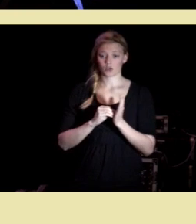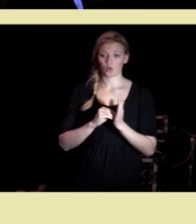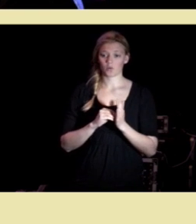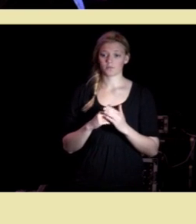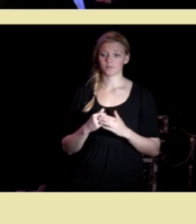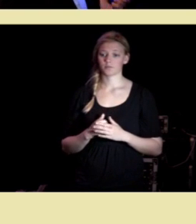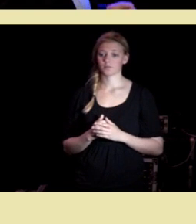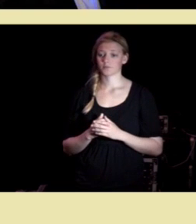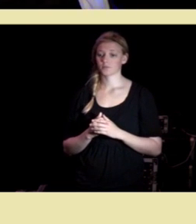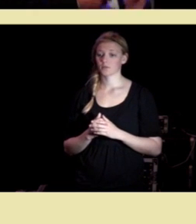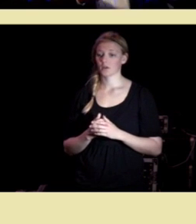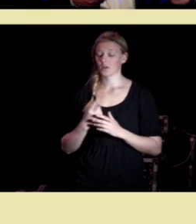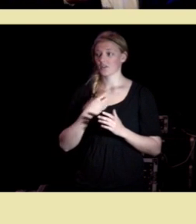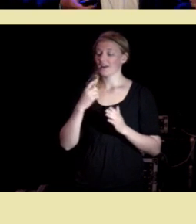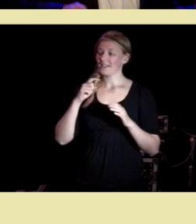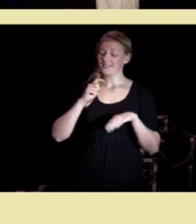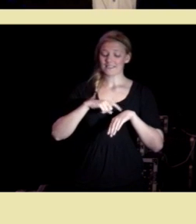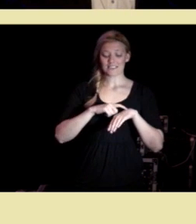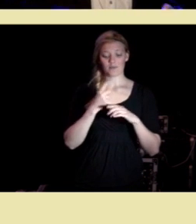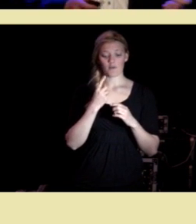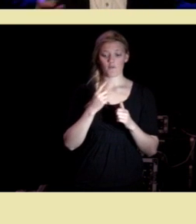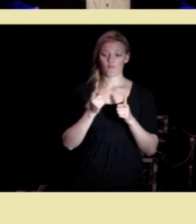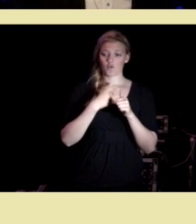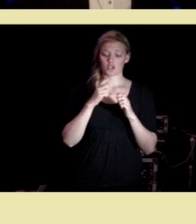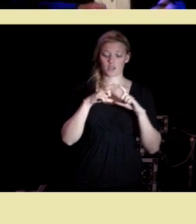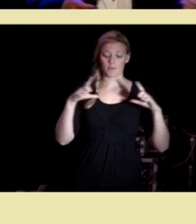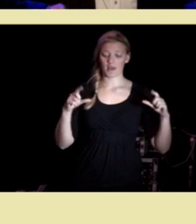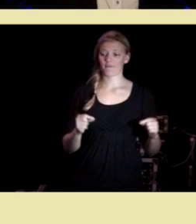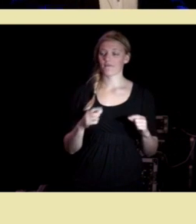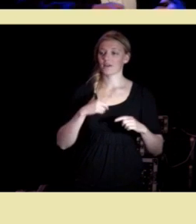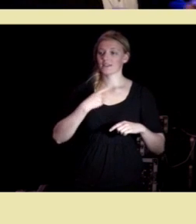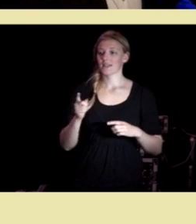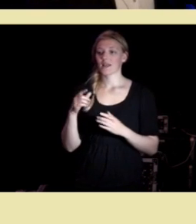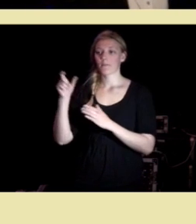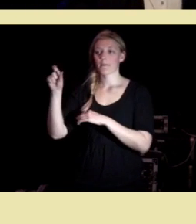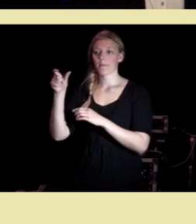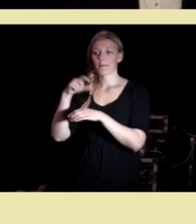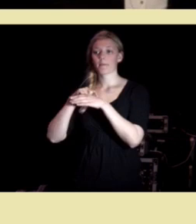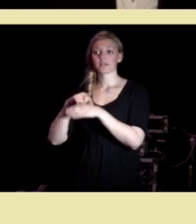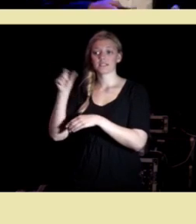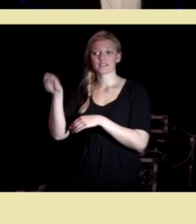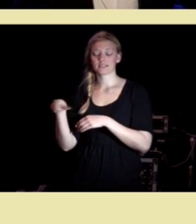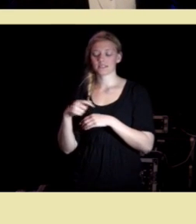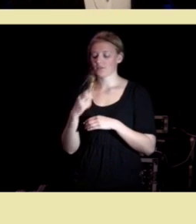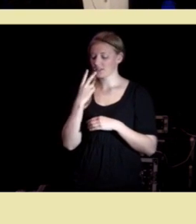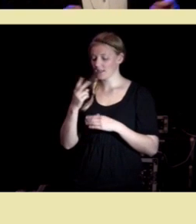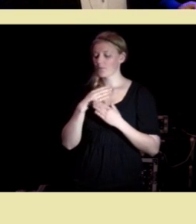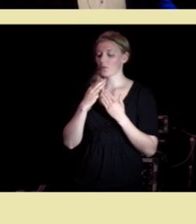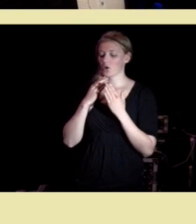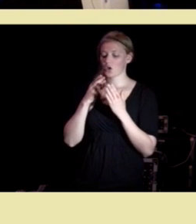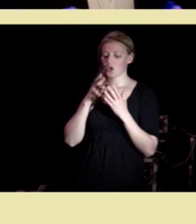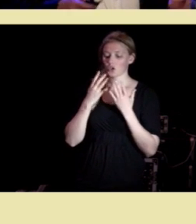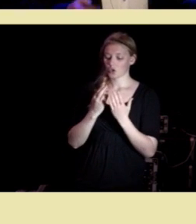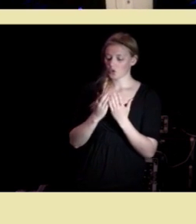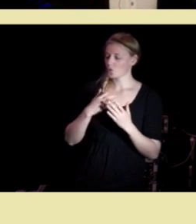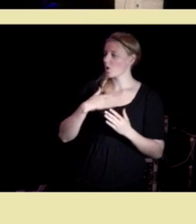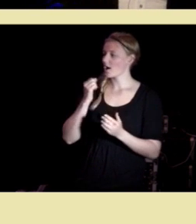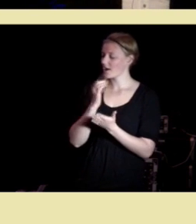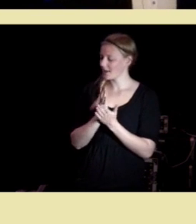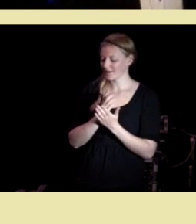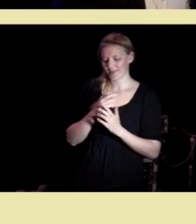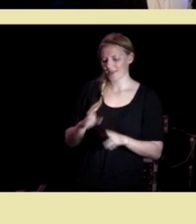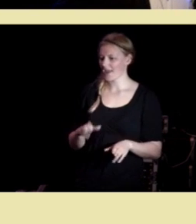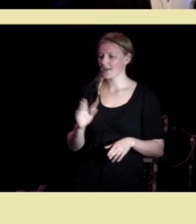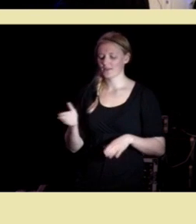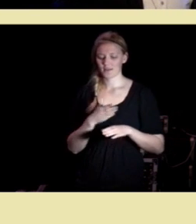vi klare å gi teamet i første brev til pasienten? Sånn at du ikke får et brev vi har sett på søknaden, du har rett til behandling, vi skal komme